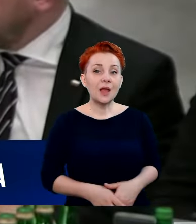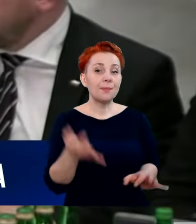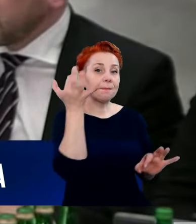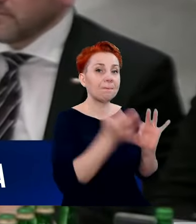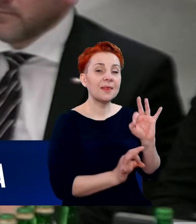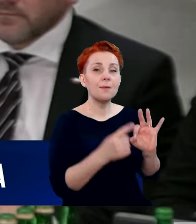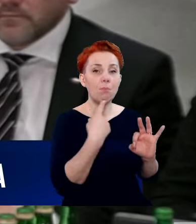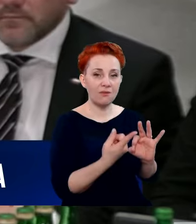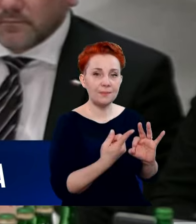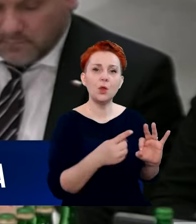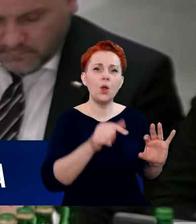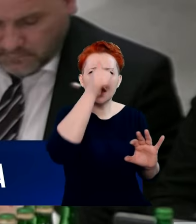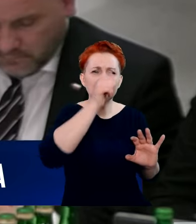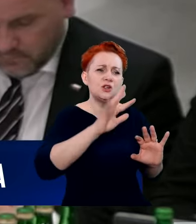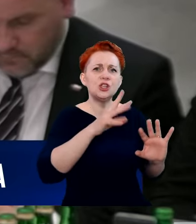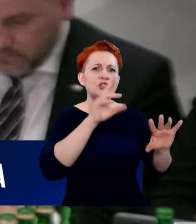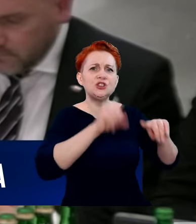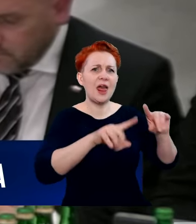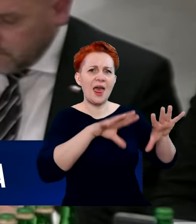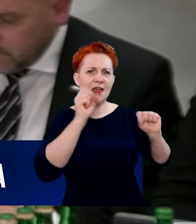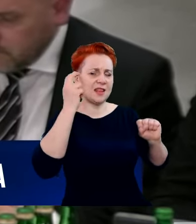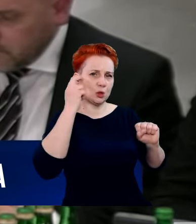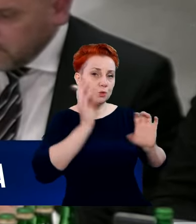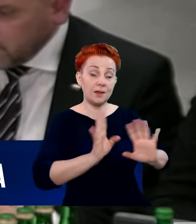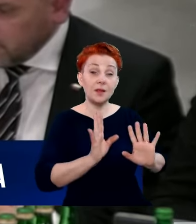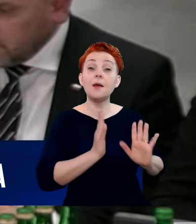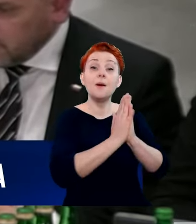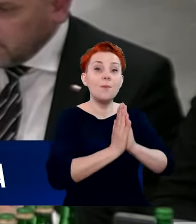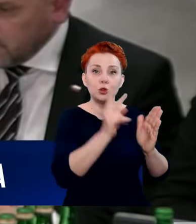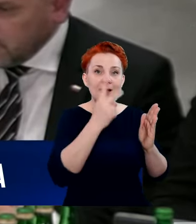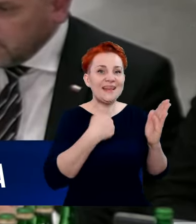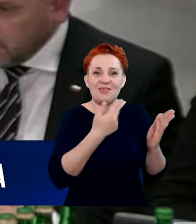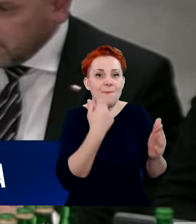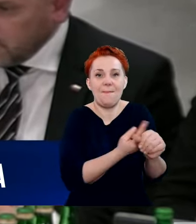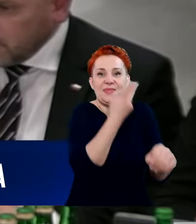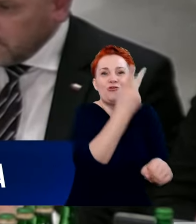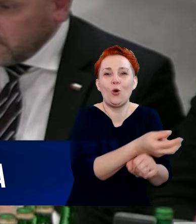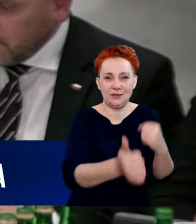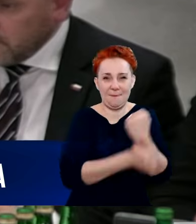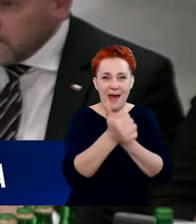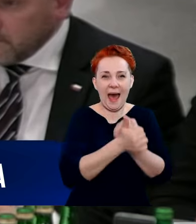nie nazwałbym, że to niezrozumiałe, tylko proszę, szanowni państwo, zwróćcie uwagę, ja nie mam dostępu do akt sprawy pana Brejzy.